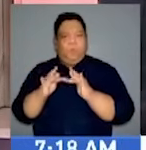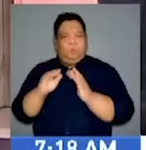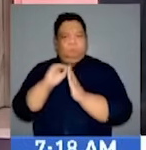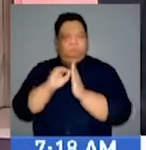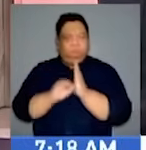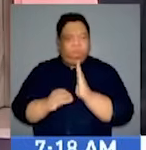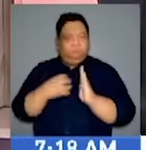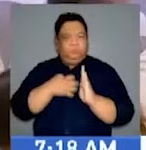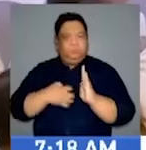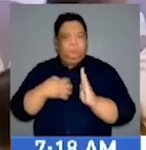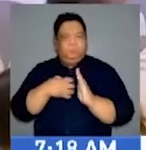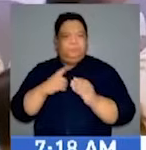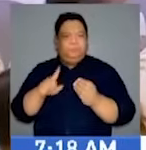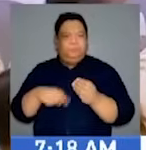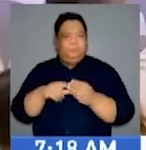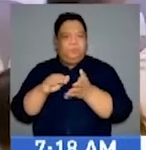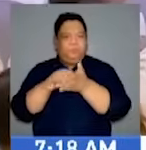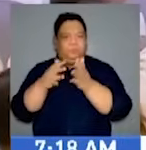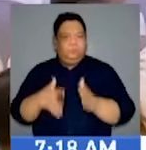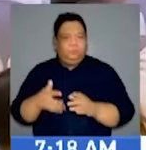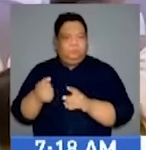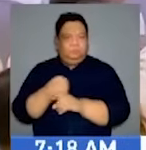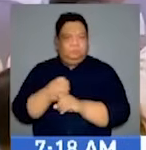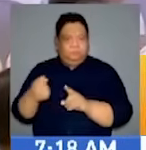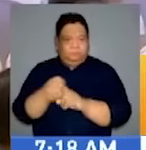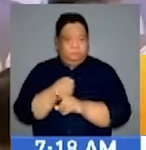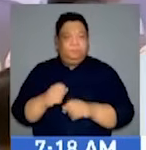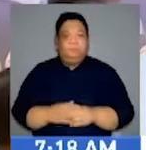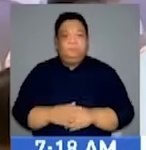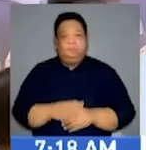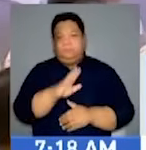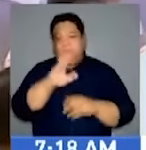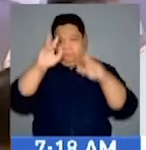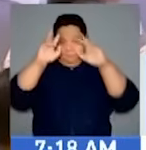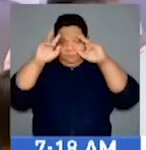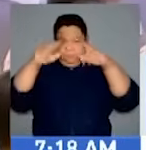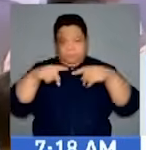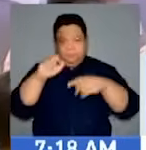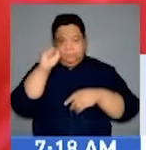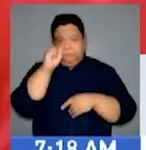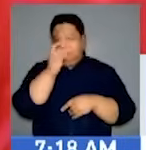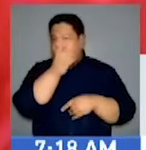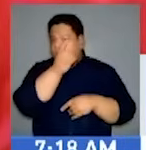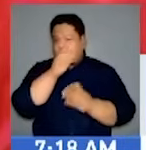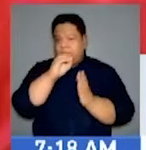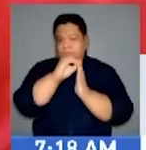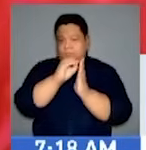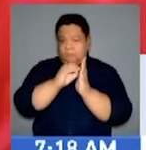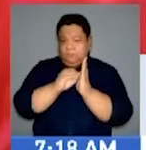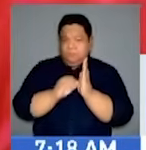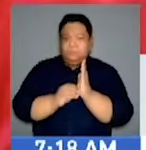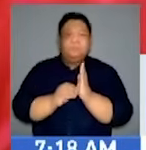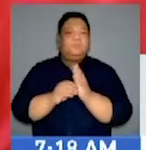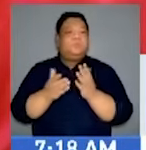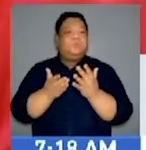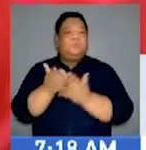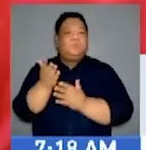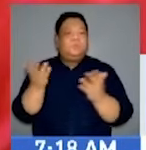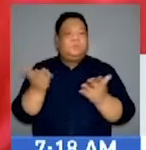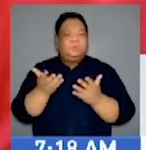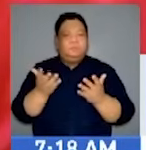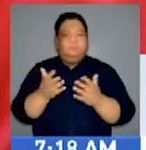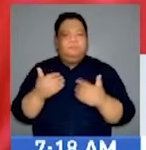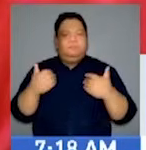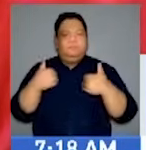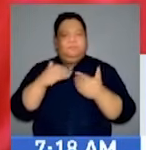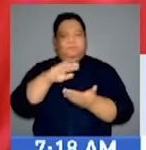taon. Ay kay Vice President at DepEd Secretary Sara Duterte na itala ito sa pamamagitan ng Learners Telesafe Contact Center Helpline